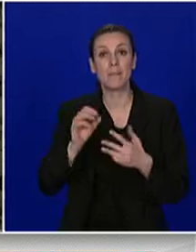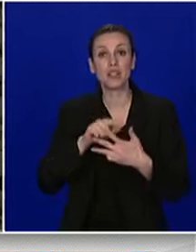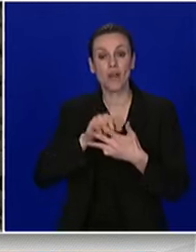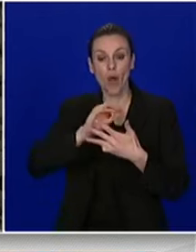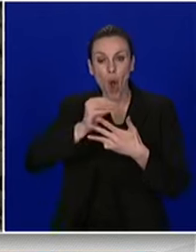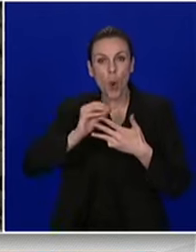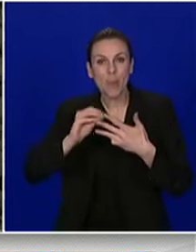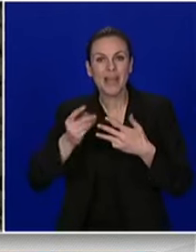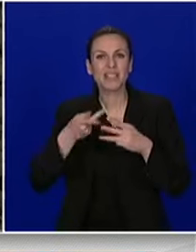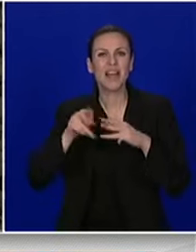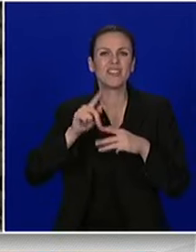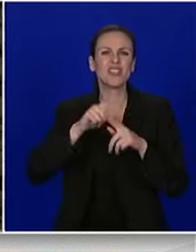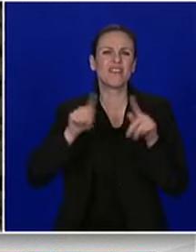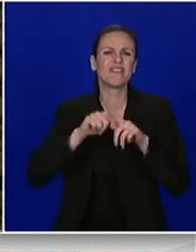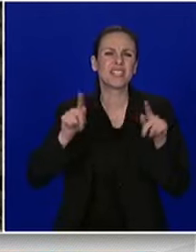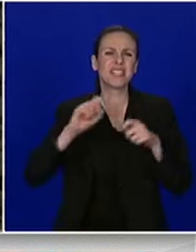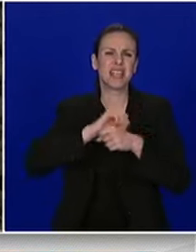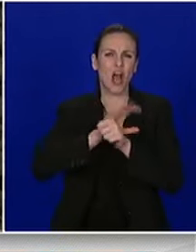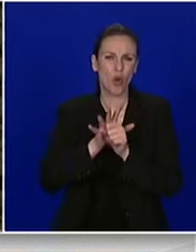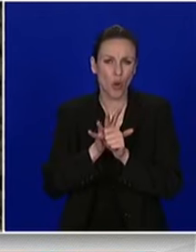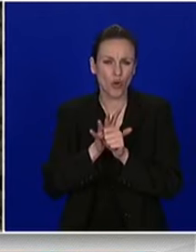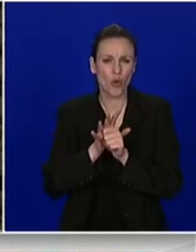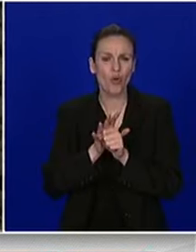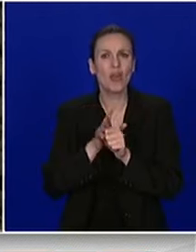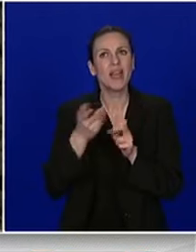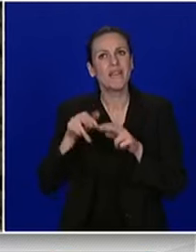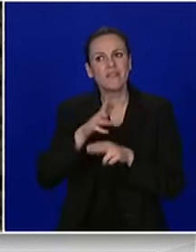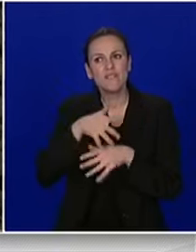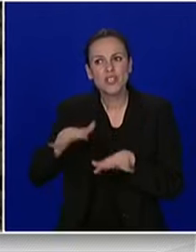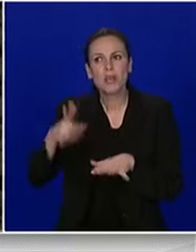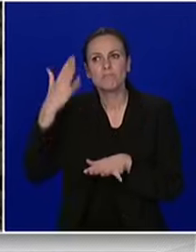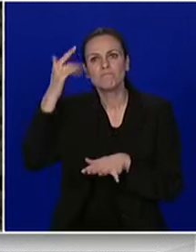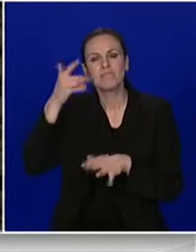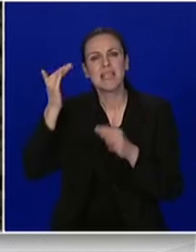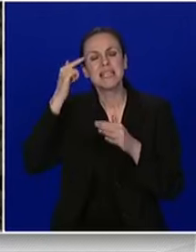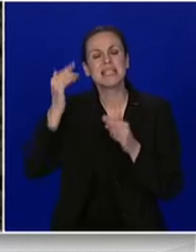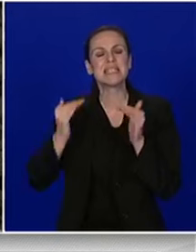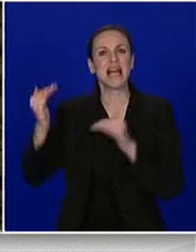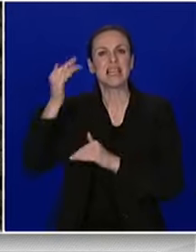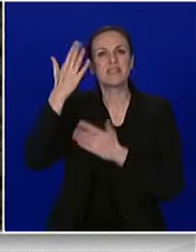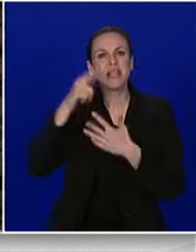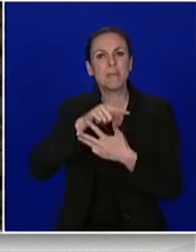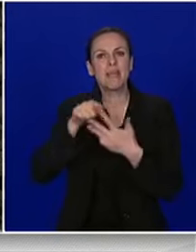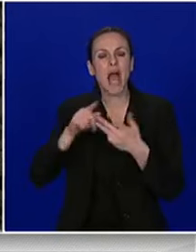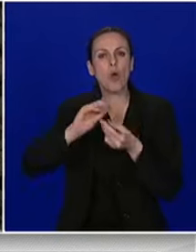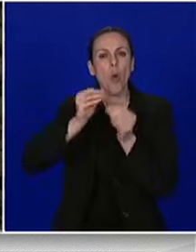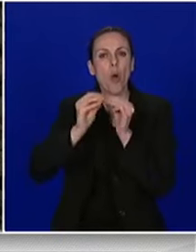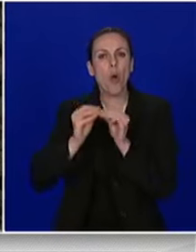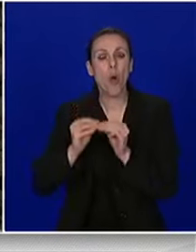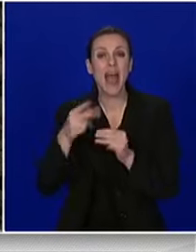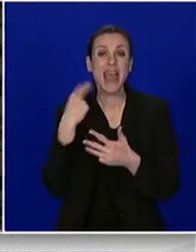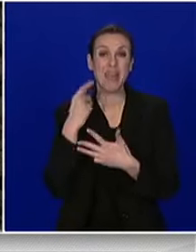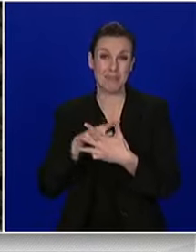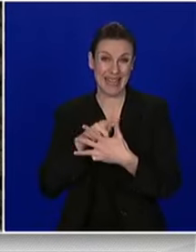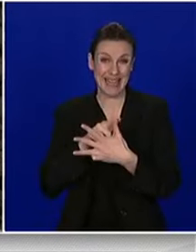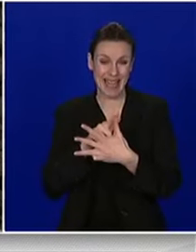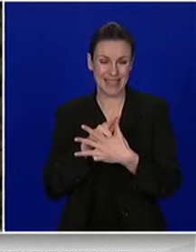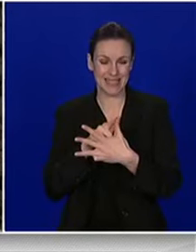više sojeva najviše zabrinjava znanstvenike. I što se tiče britanskog soja,